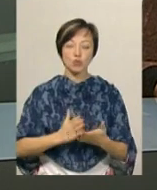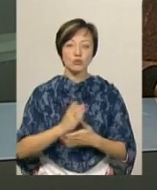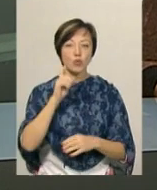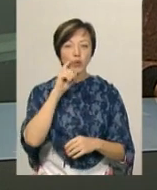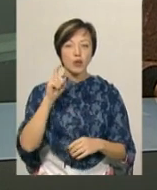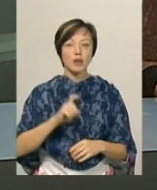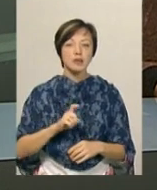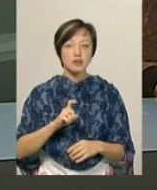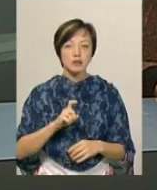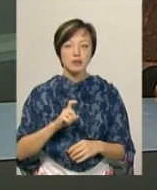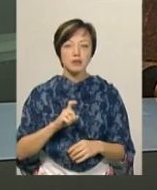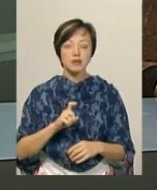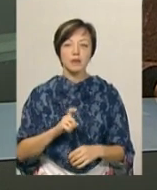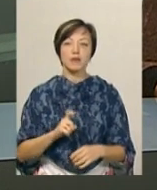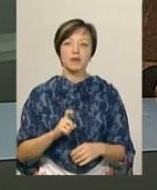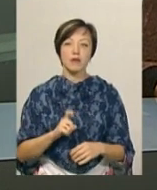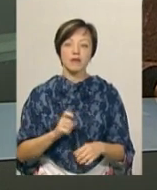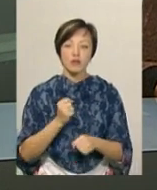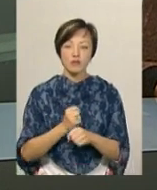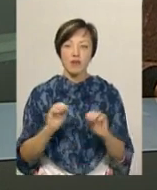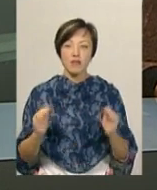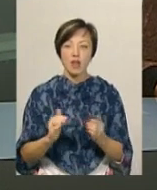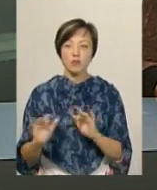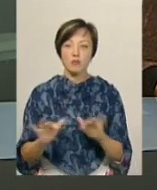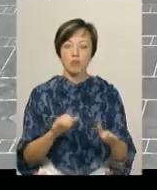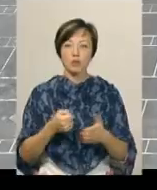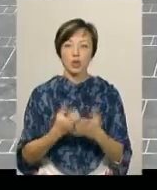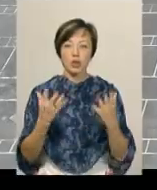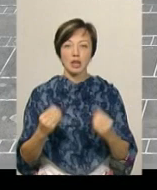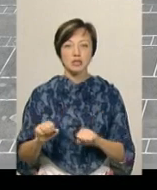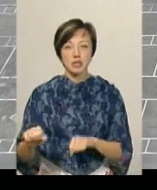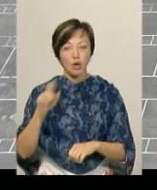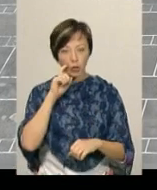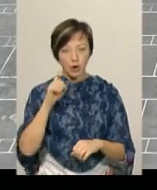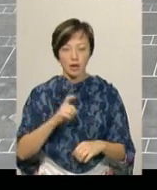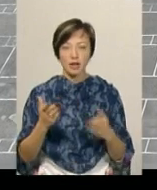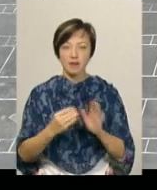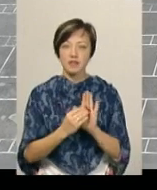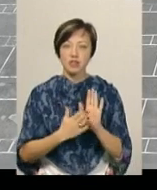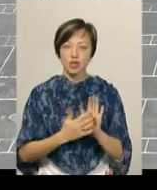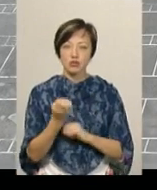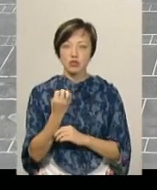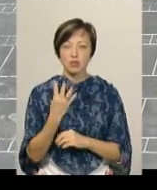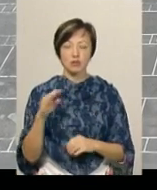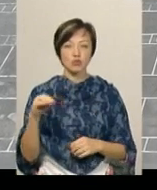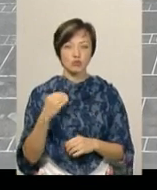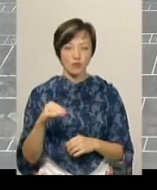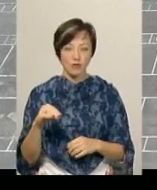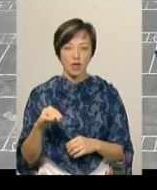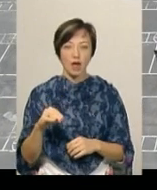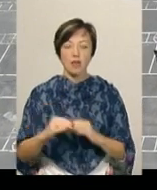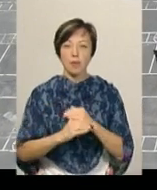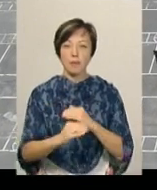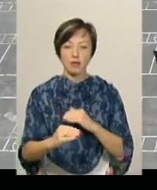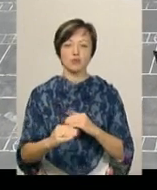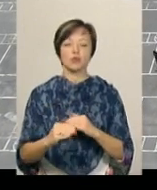прикордонної служби імені Богдана Хмельницького влаштували флешмоб до Дня захисника України, який, нагадаю, відзначають 14 жовтня. На плацу